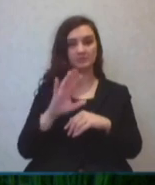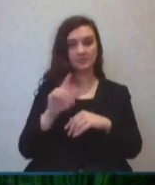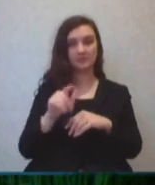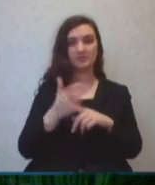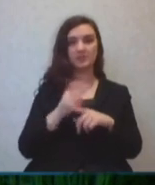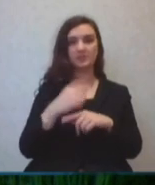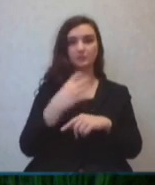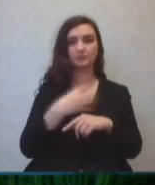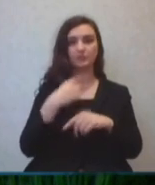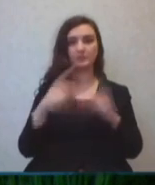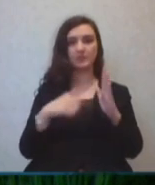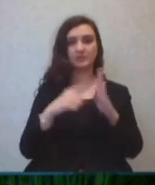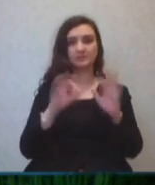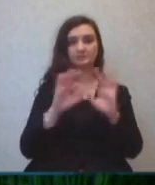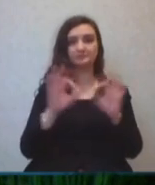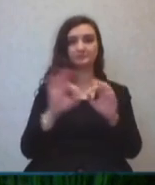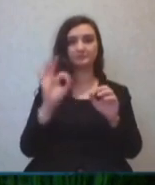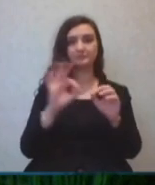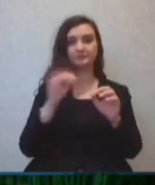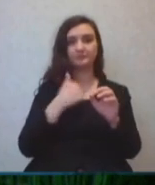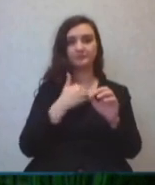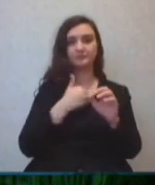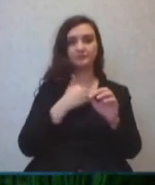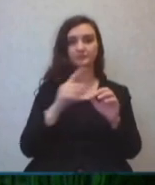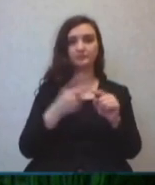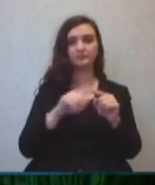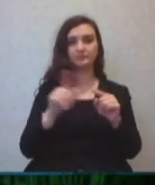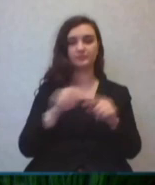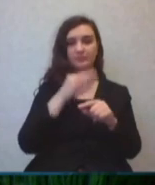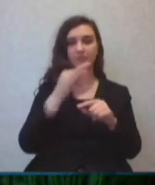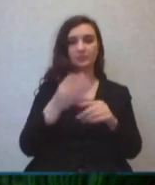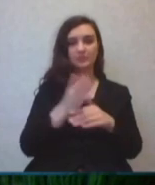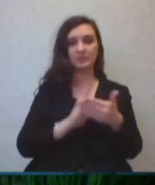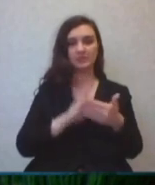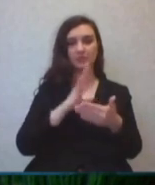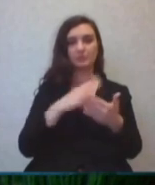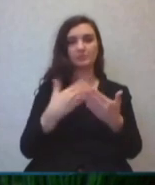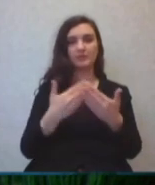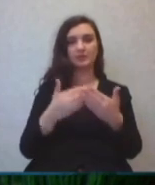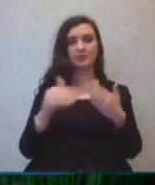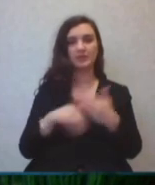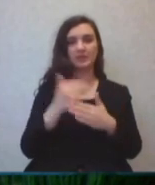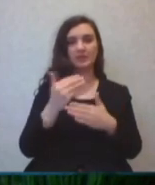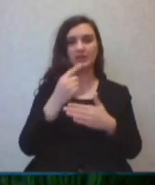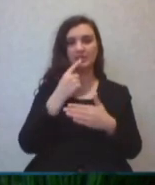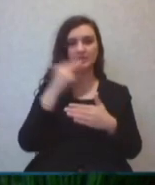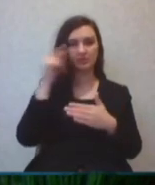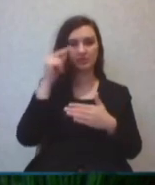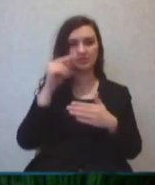ძალიან მნიშვნელოვან საკითხებს საუბრობდით და მე მინდა, რომ ეს ჩვენი პასუხის ნაწილი გახდეს, მაგალითად ახალი ენის